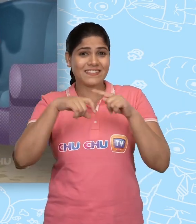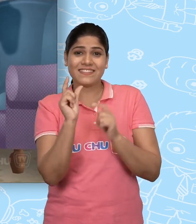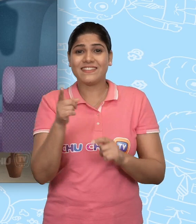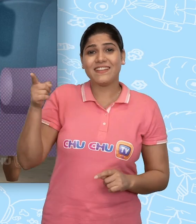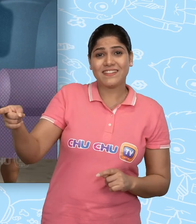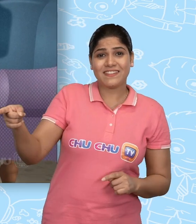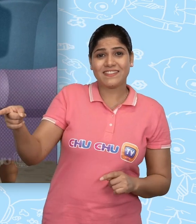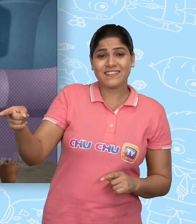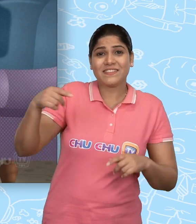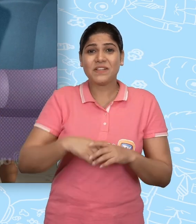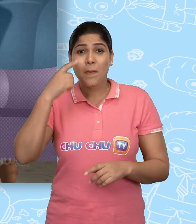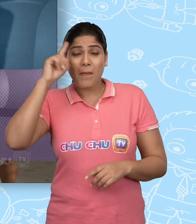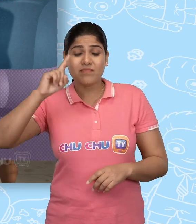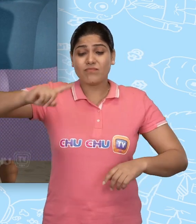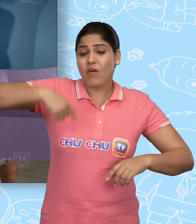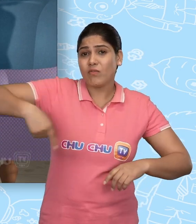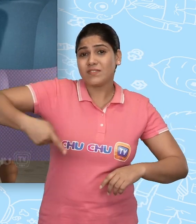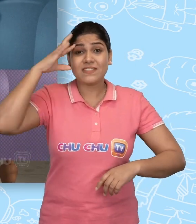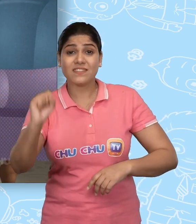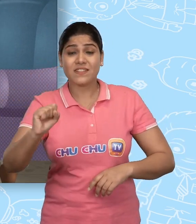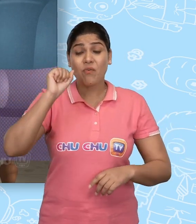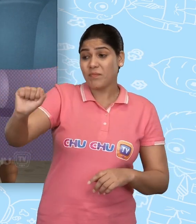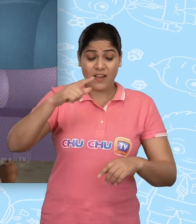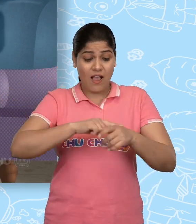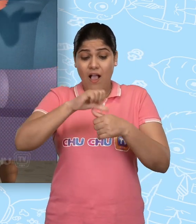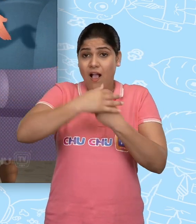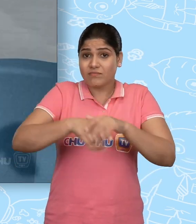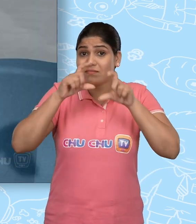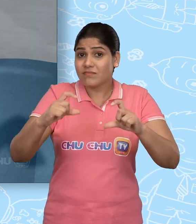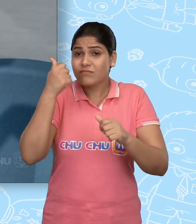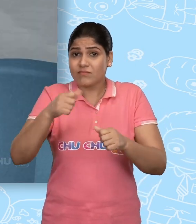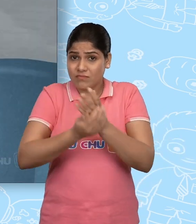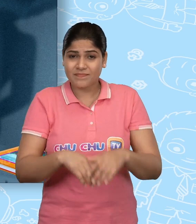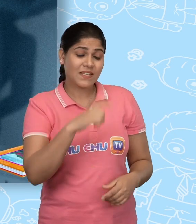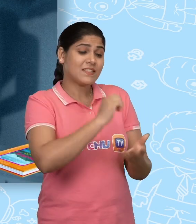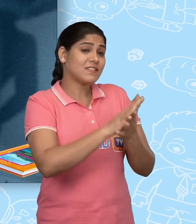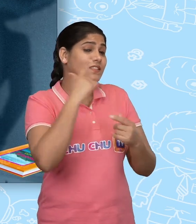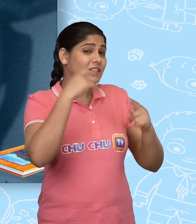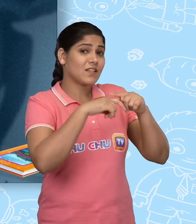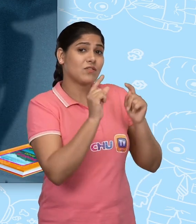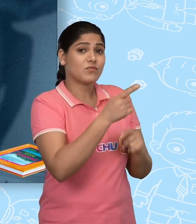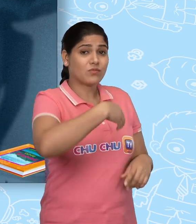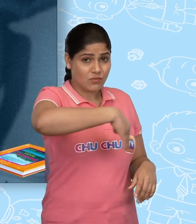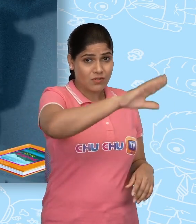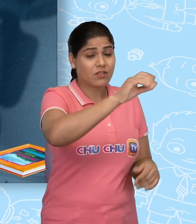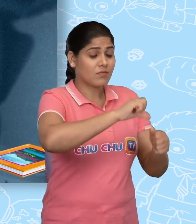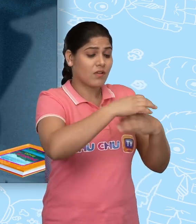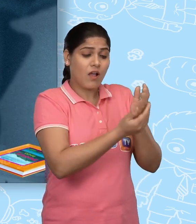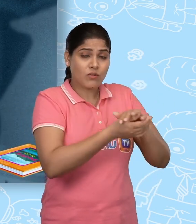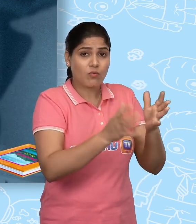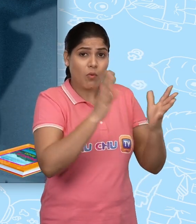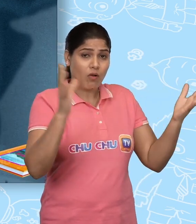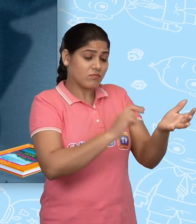चीकू की माँ उसे हमेशा याद दिलाती कि वो अपने हाथ ध्यान से धोया करे। चीकू, चलो